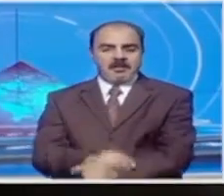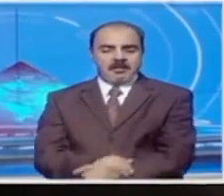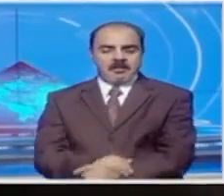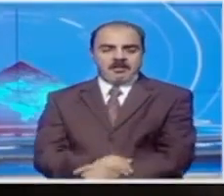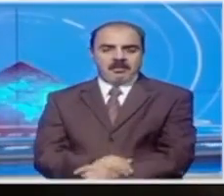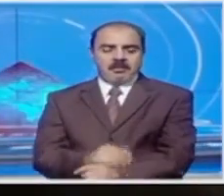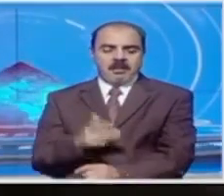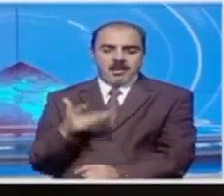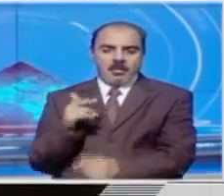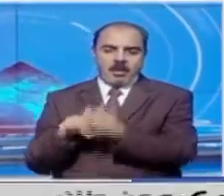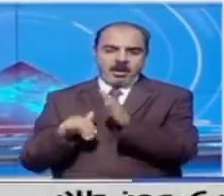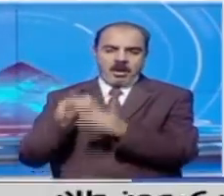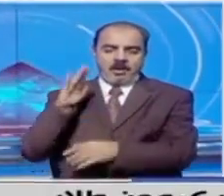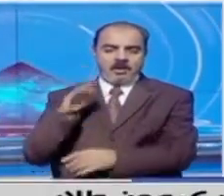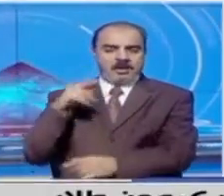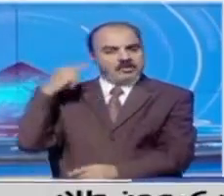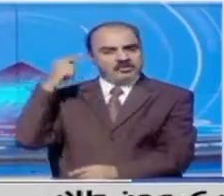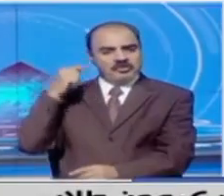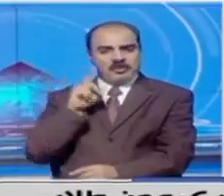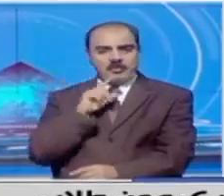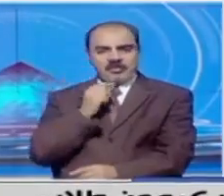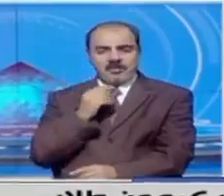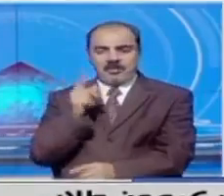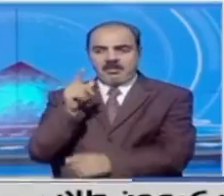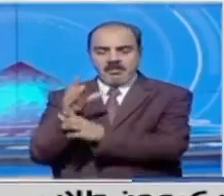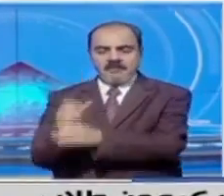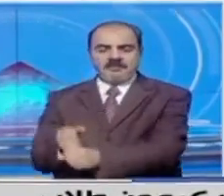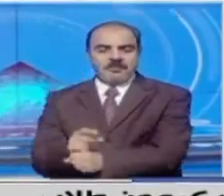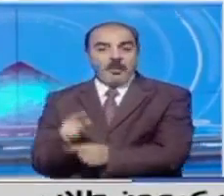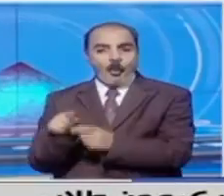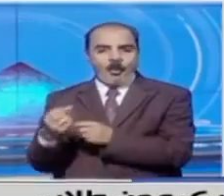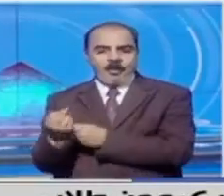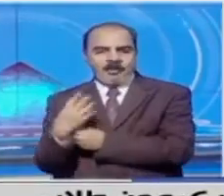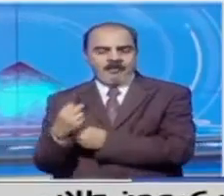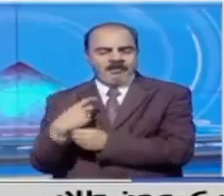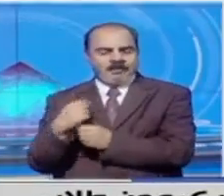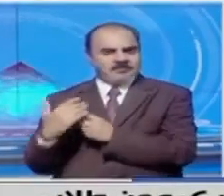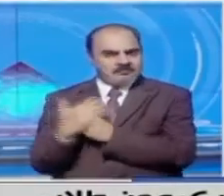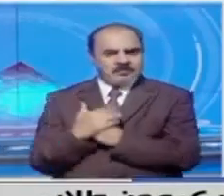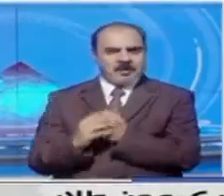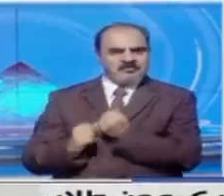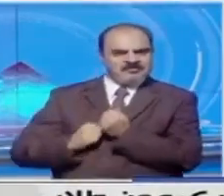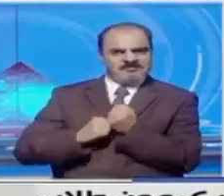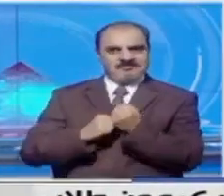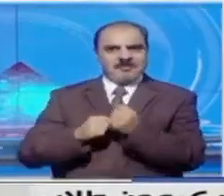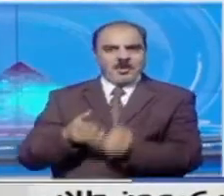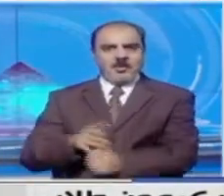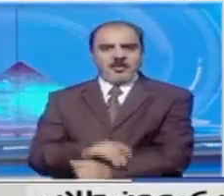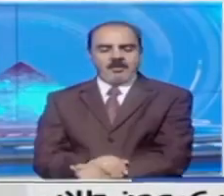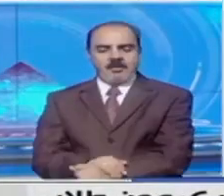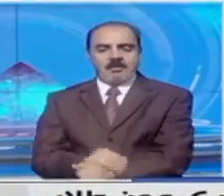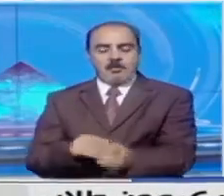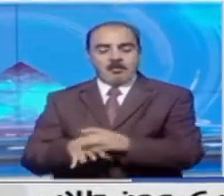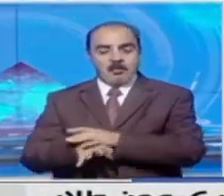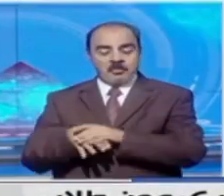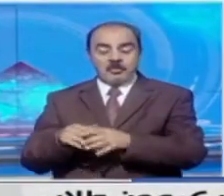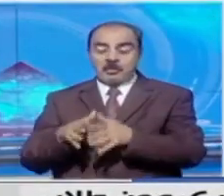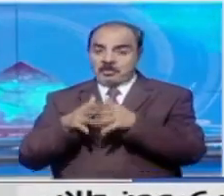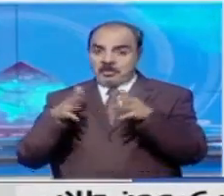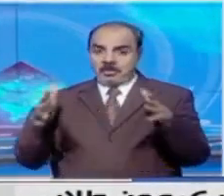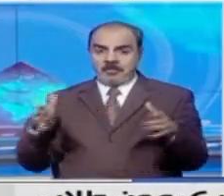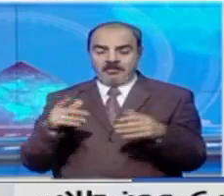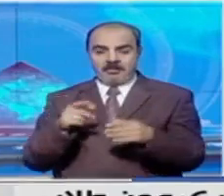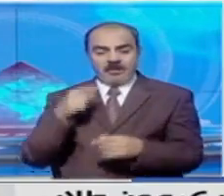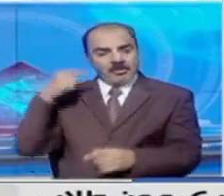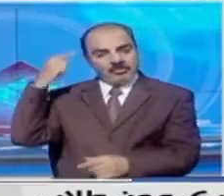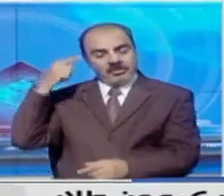هو أخي الأكبر فضيلة الشيخ منتصر محمد حفظه الله، كان هو الدافع والحافز دائما. ويحظى المشروع بدعم كامل من